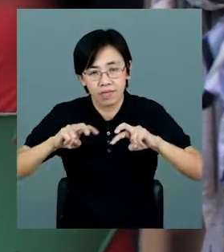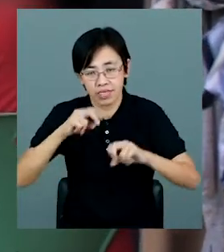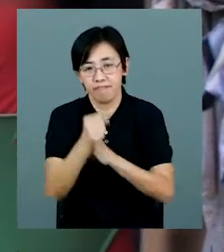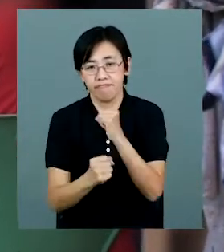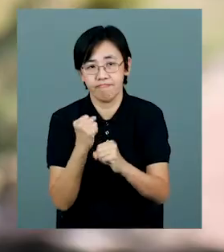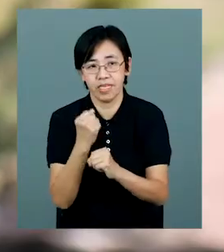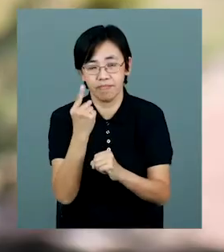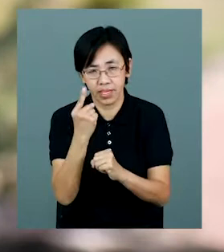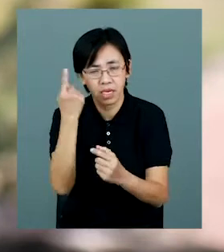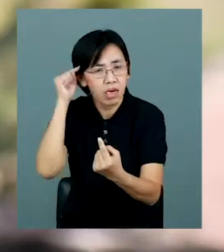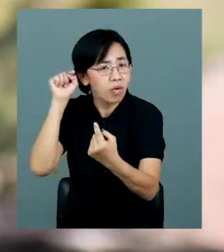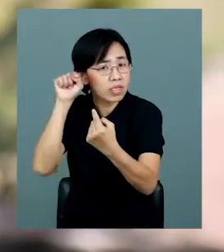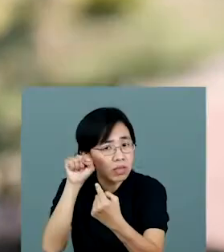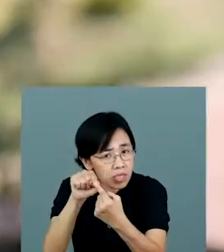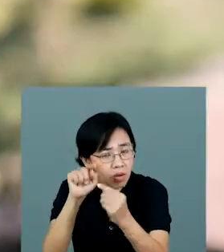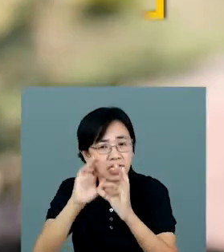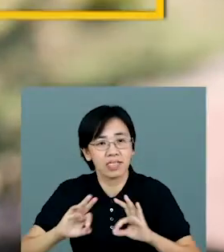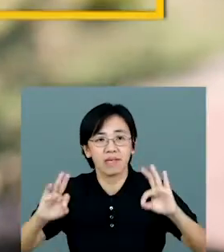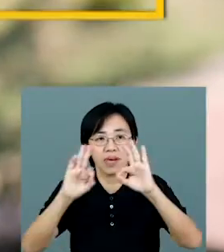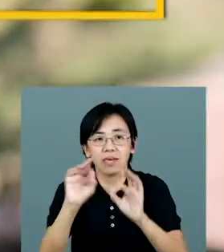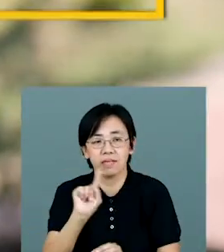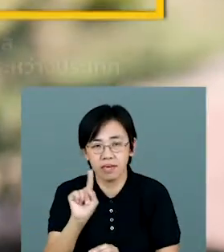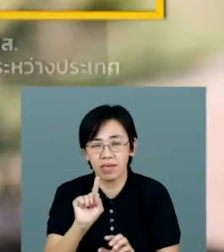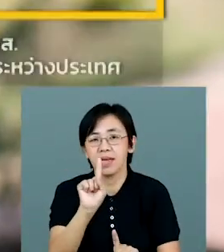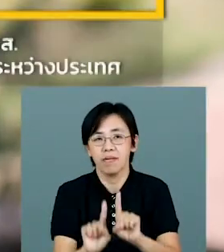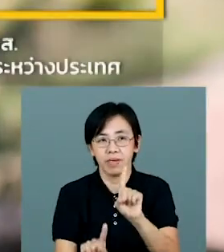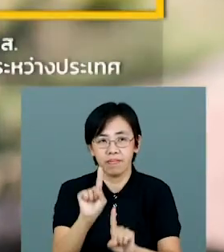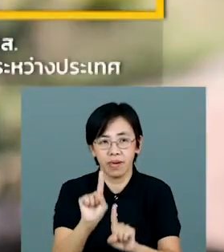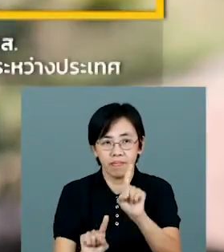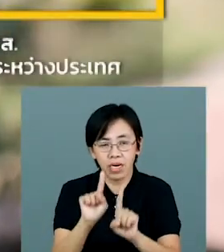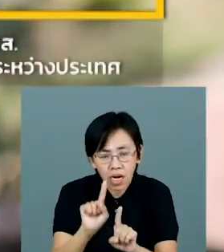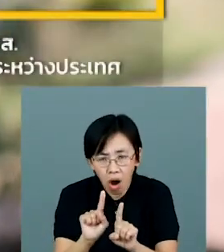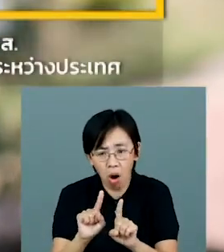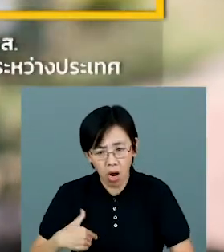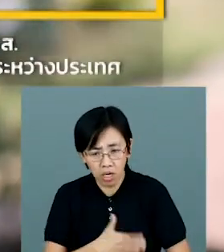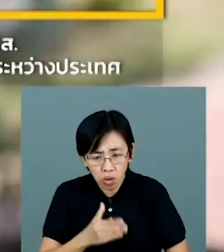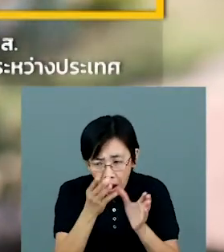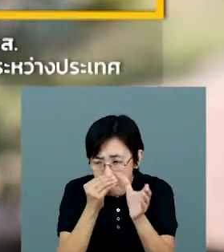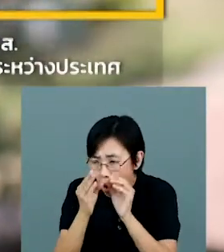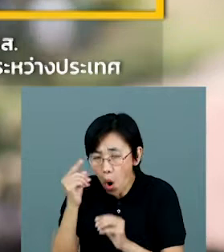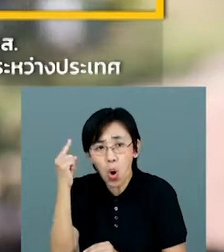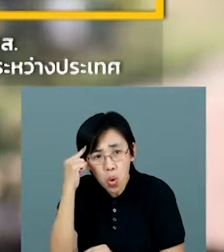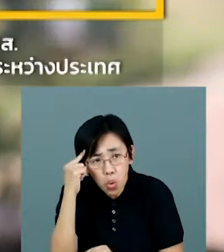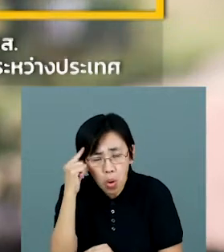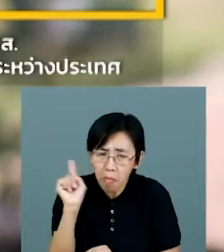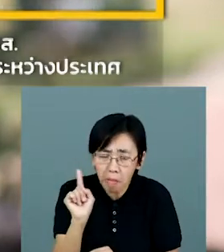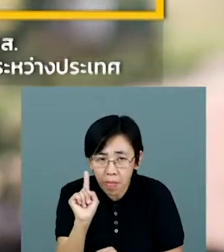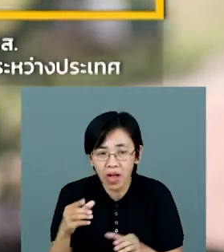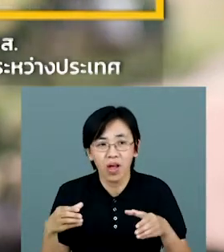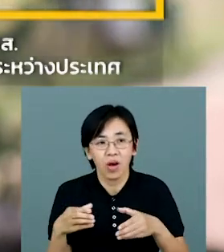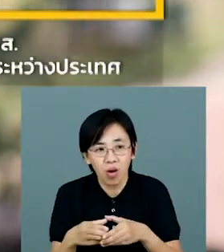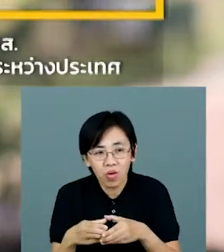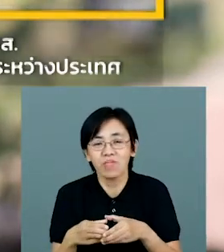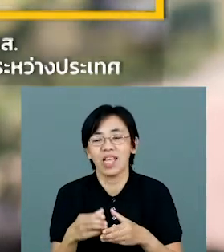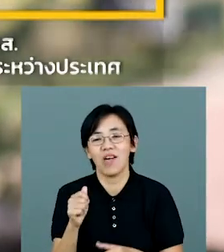1ปีค่ะ มีวัตถุประสงค์หลักคือเพื่อประเมินระดับความรอบรู้สุขภาพอะค่ะของกลุ่มอาสาสมัครต่างด้า